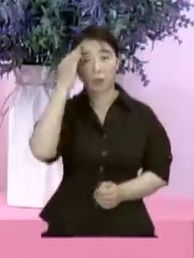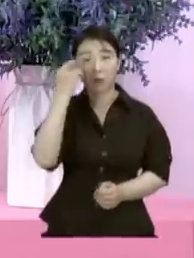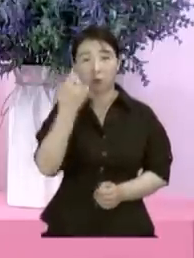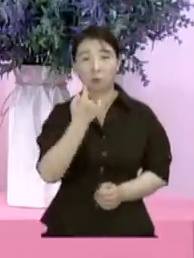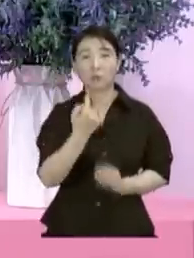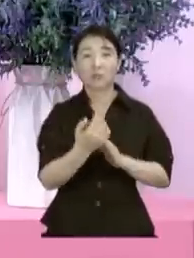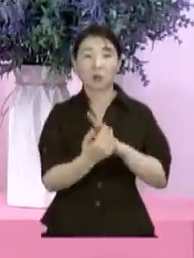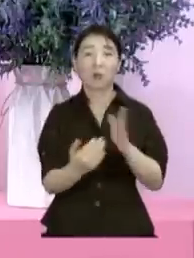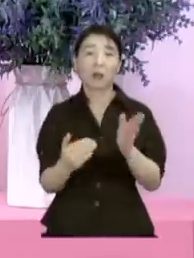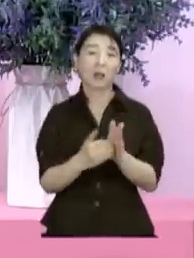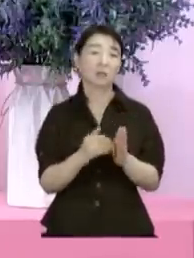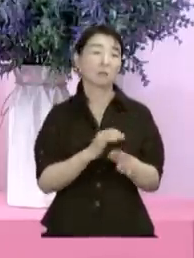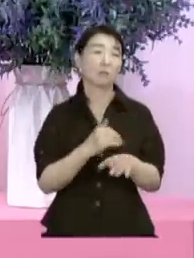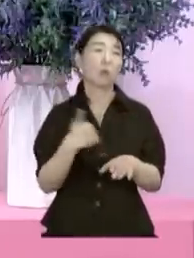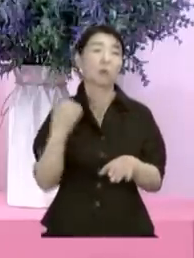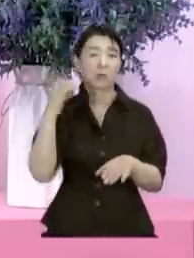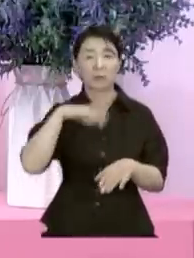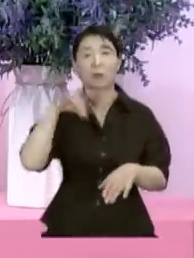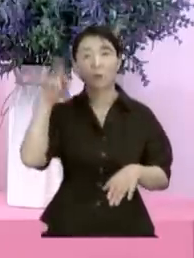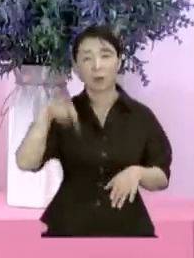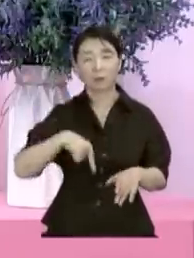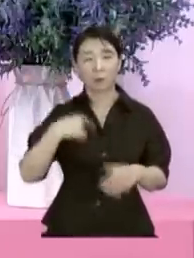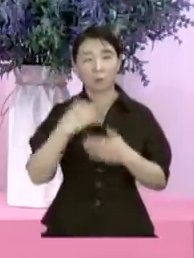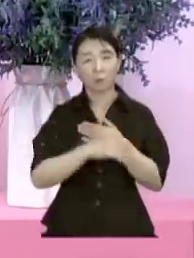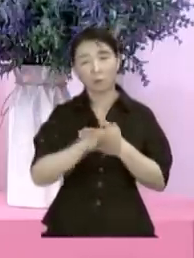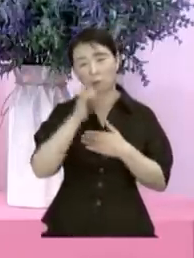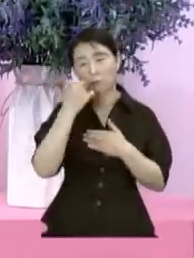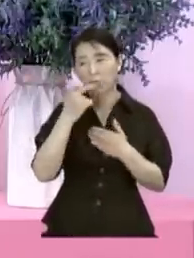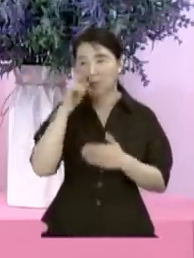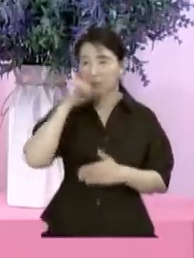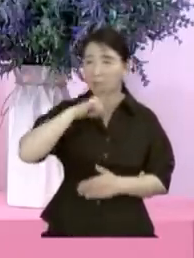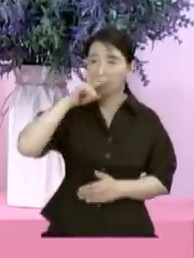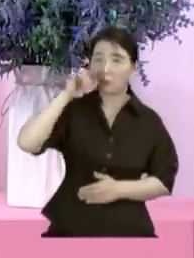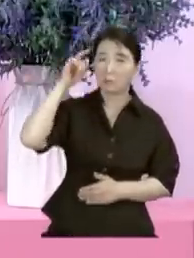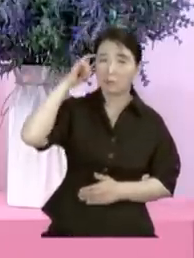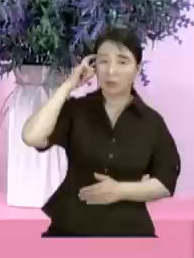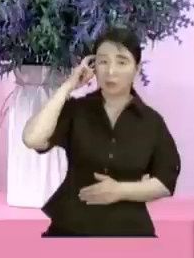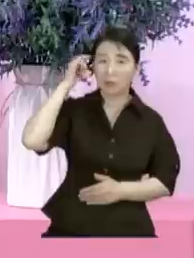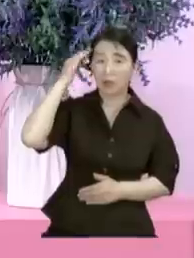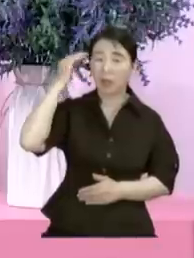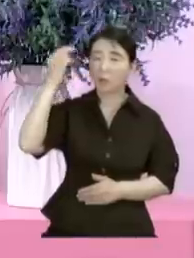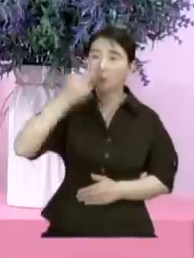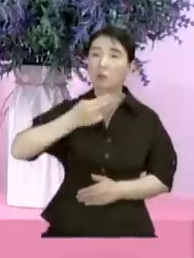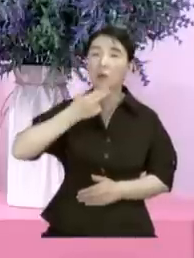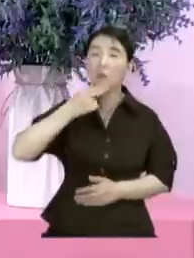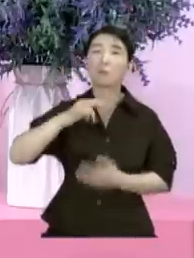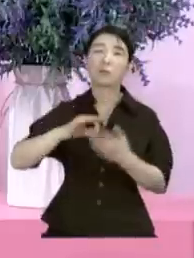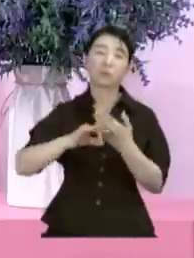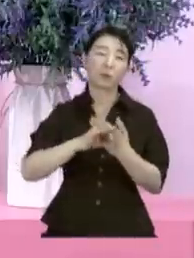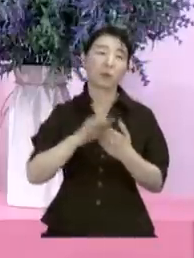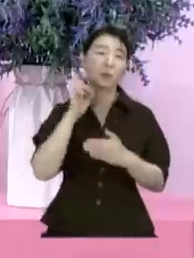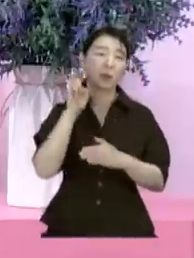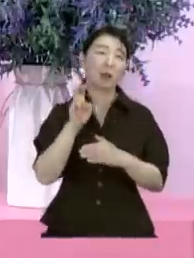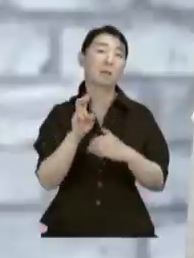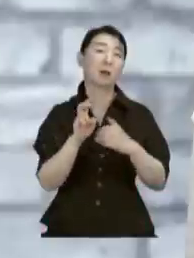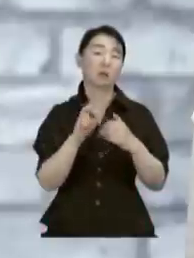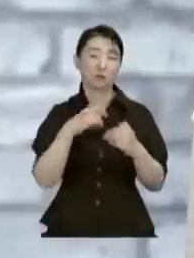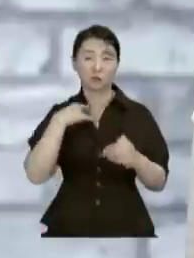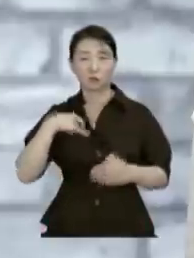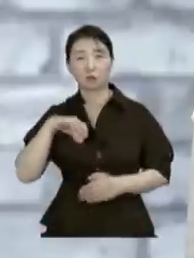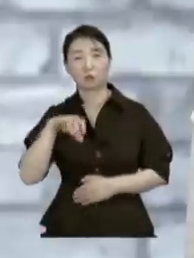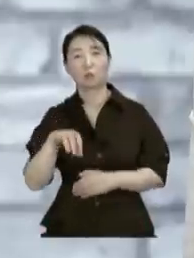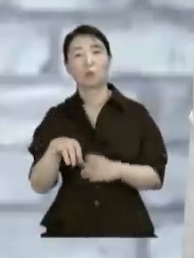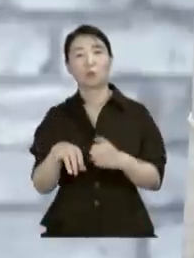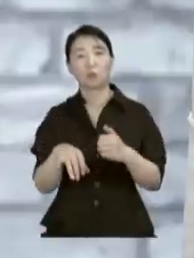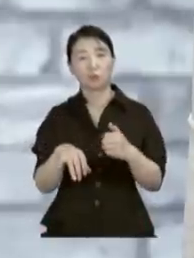전까지는 모르는 상태로. 어머. 예. 그냥 몸이 안 좋은. 예, 예. 아마 한국에 들어오지 않았으면 그 친구는 아마. 그렇지. 중국에서